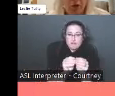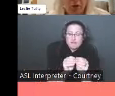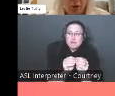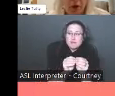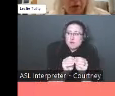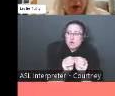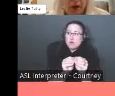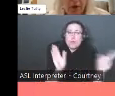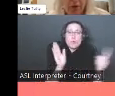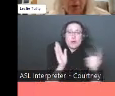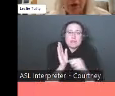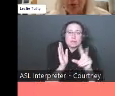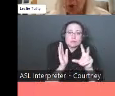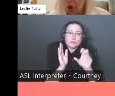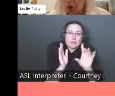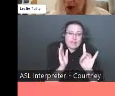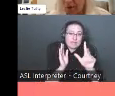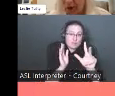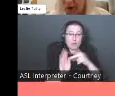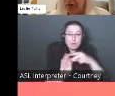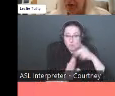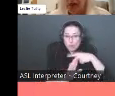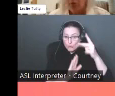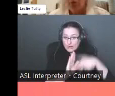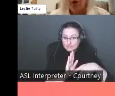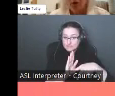par counseling. Il y a eu un total de